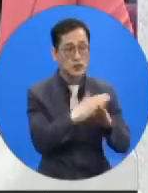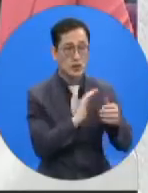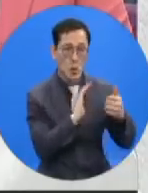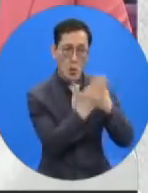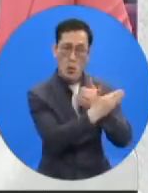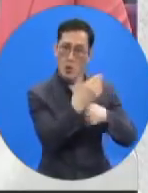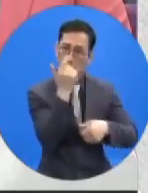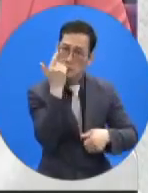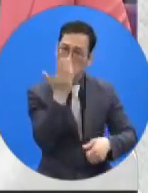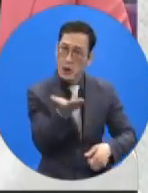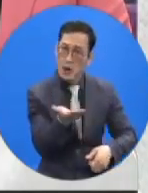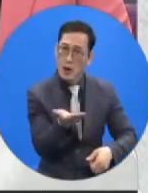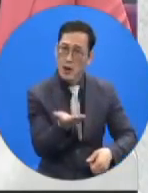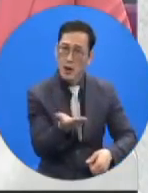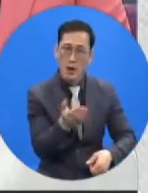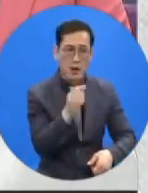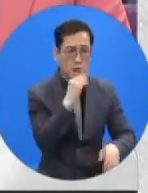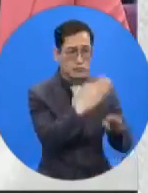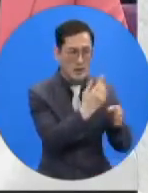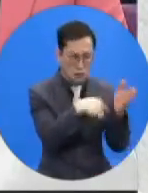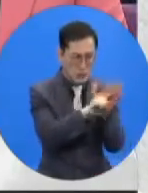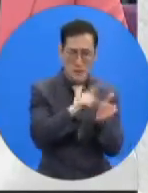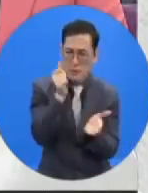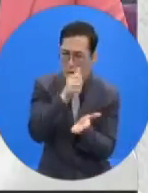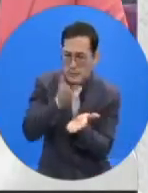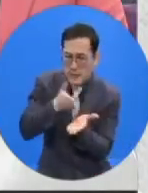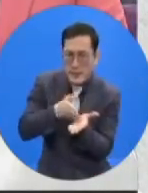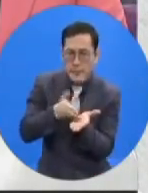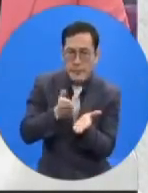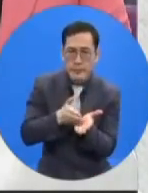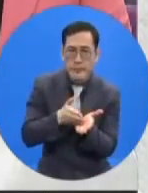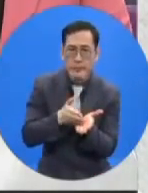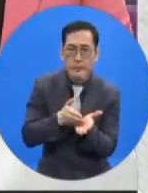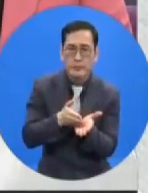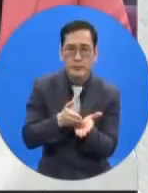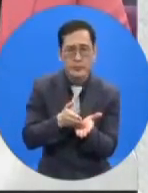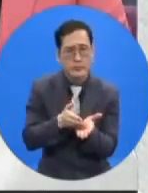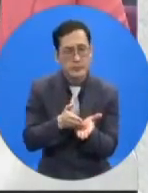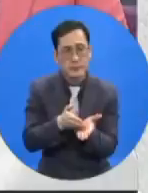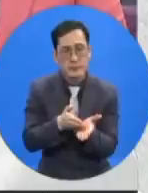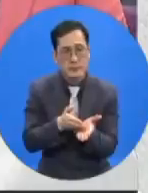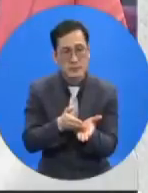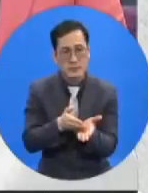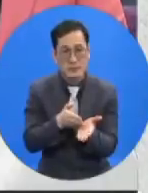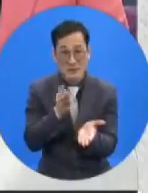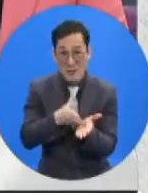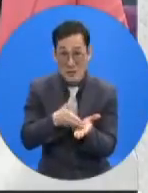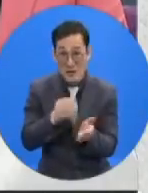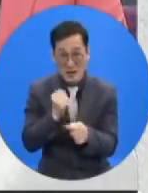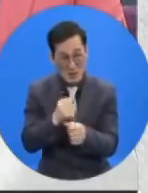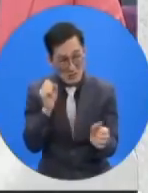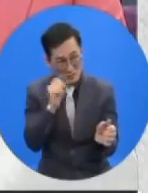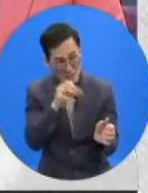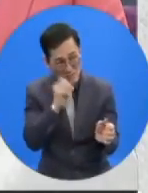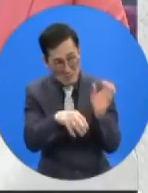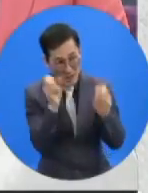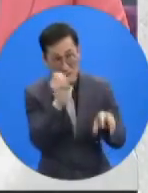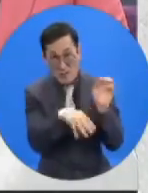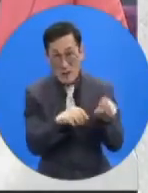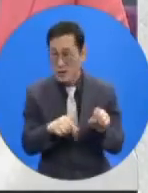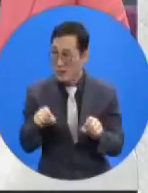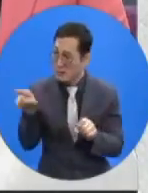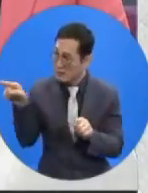것인지, 왜 대변인이라고 왜 비판을 받아야 되는 건지 저는 솔직히 조금 이해가 안 돼서 오히려 이 자리에서 좀 여쭤보고 싶어요. 그 이유에